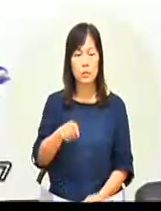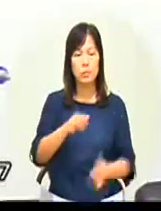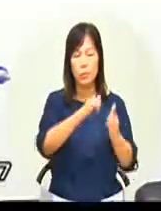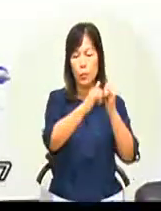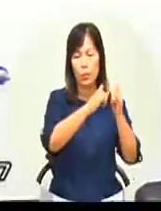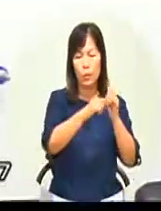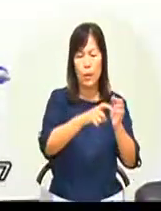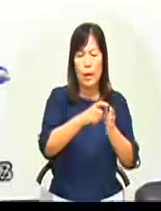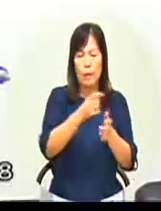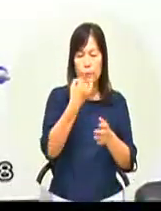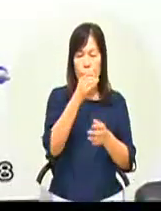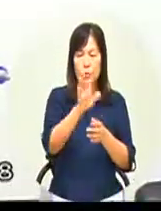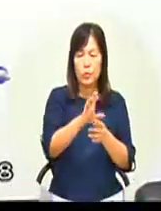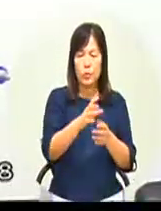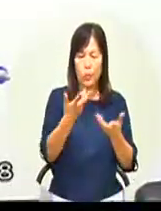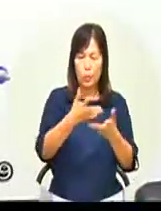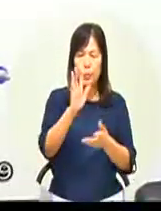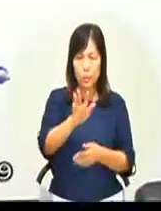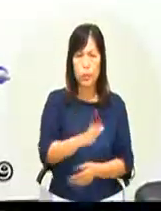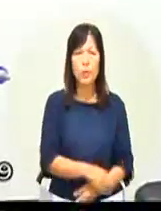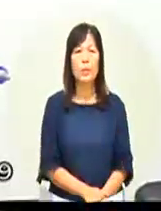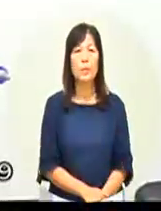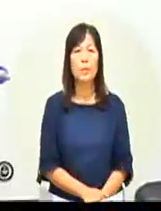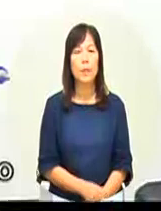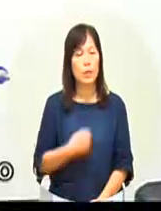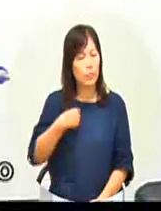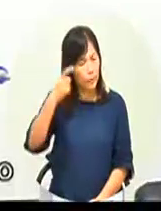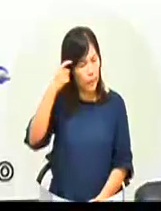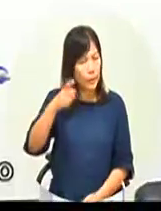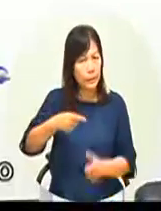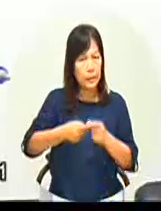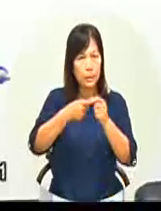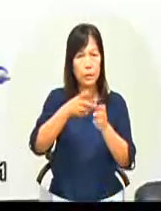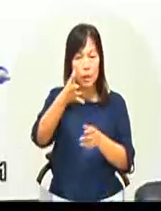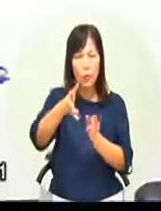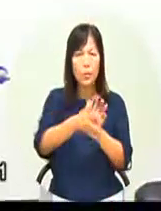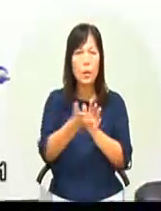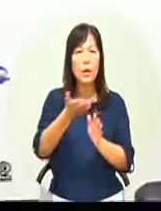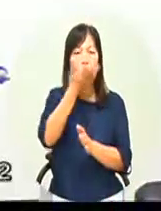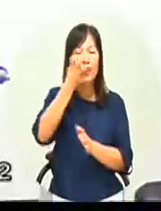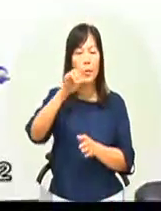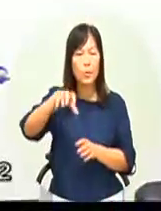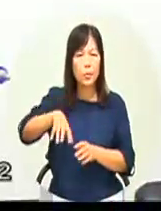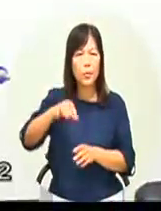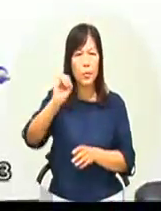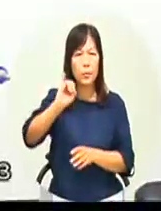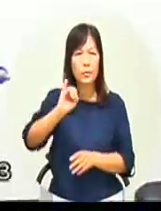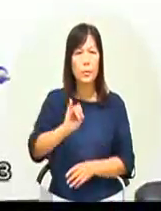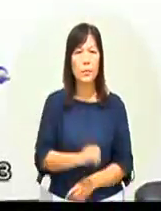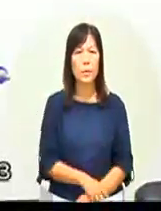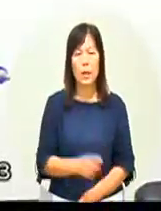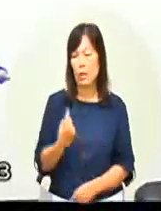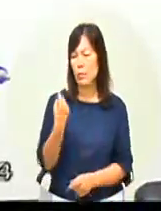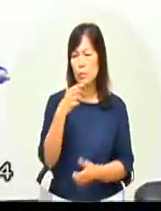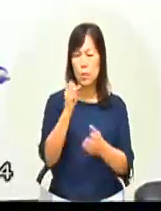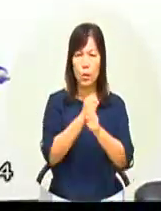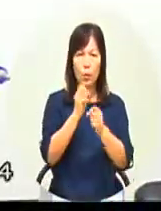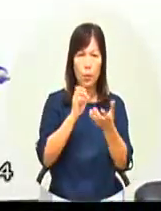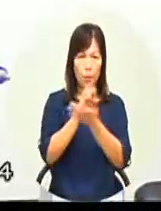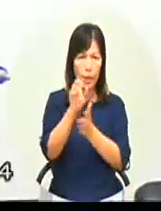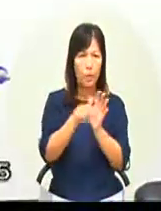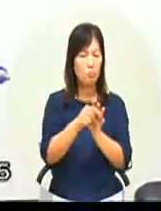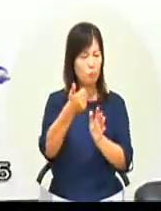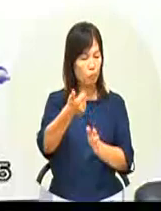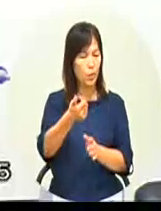个最切身的一些问题。那我首先要请教我们观光局长曾局长，那局长昨天的业务报告得非